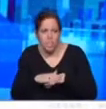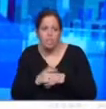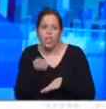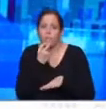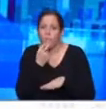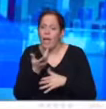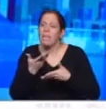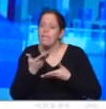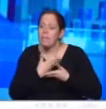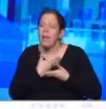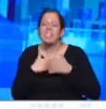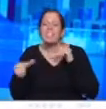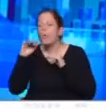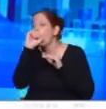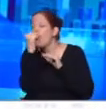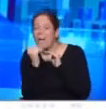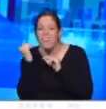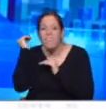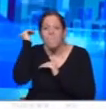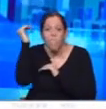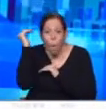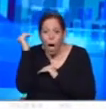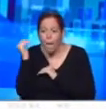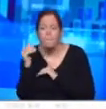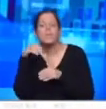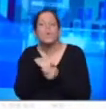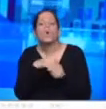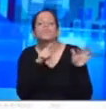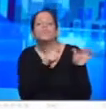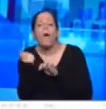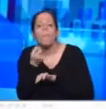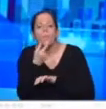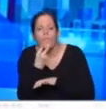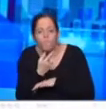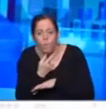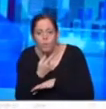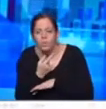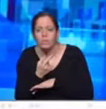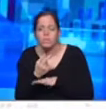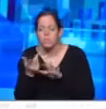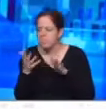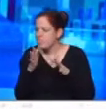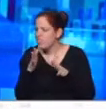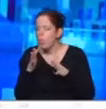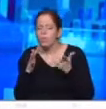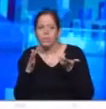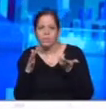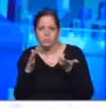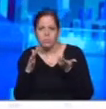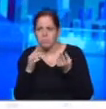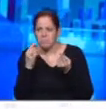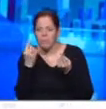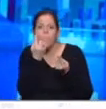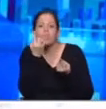שהתרופה קיבלה את הדירוג הגבוה ביותר, מתוך 700 תרופות, בסביבות